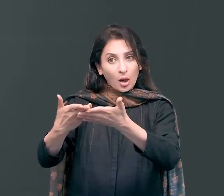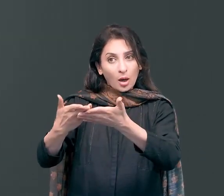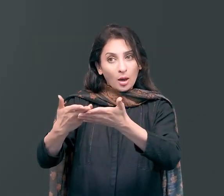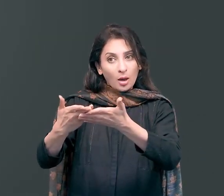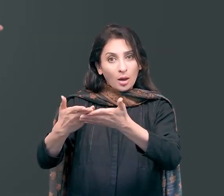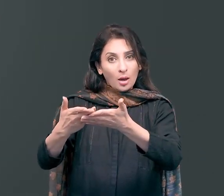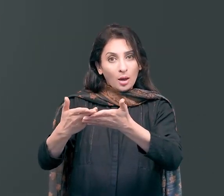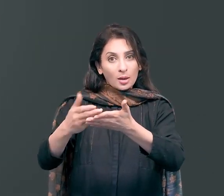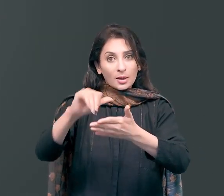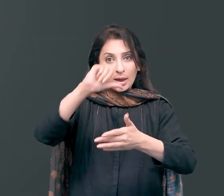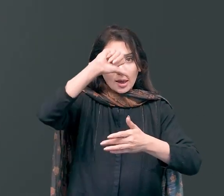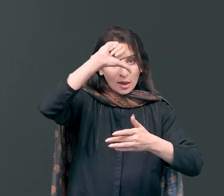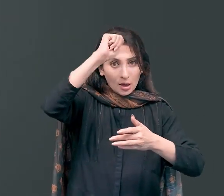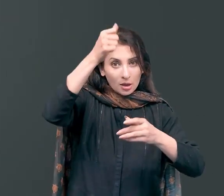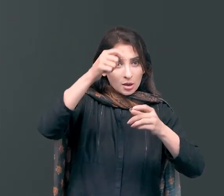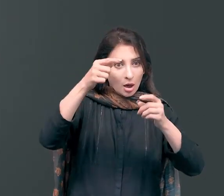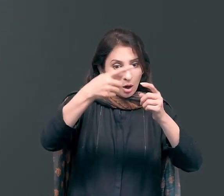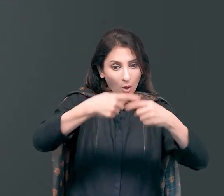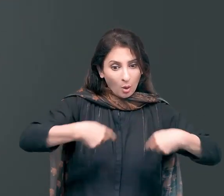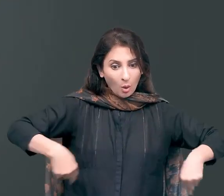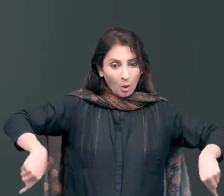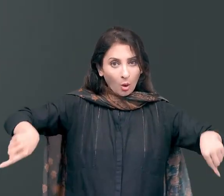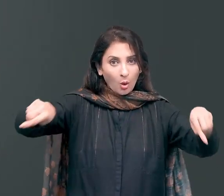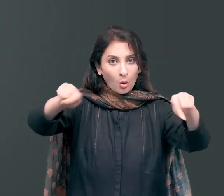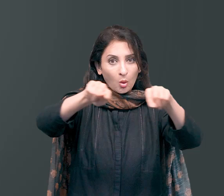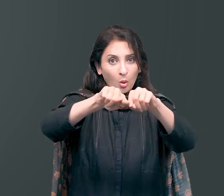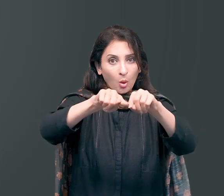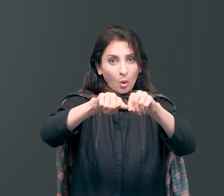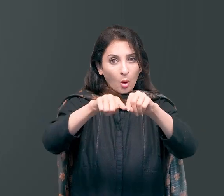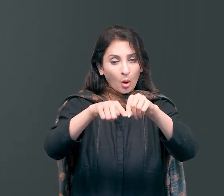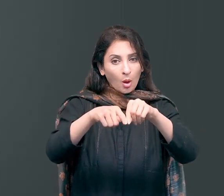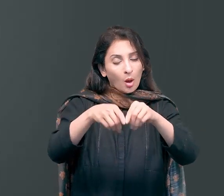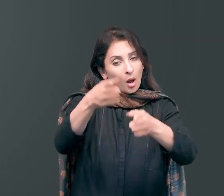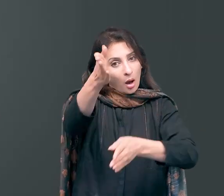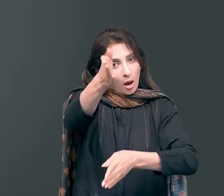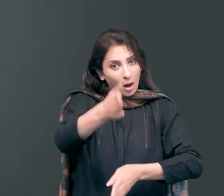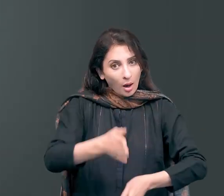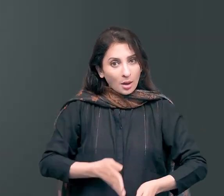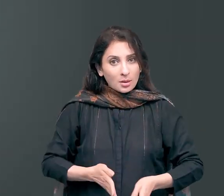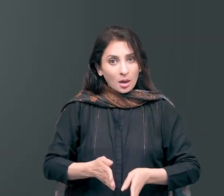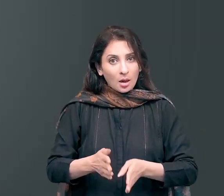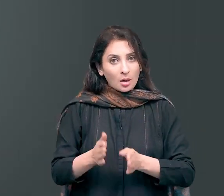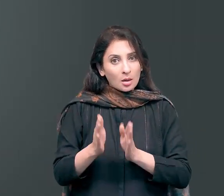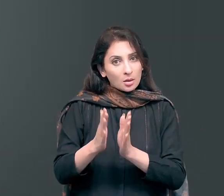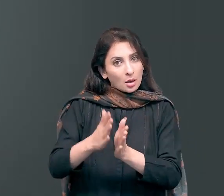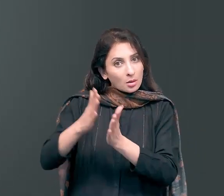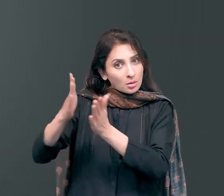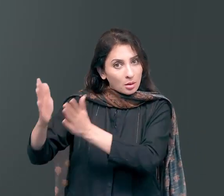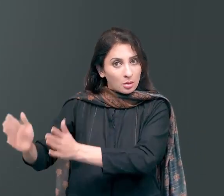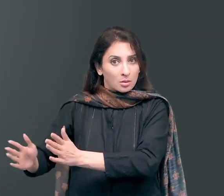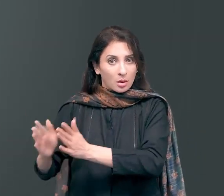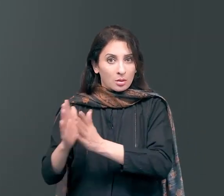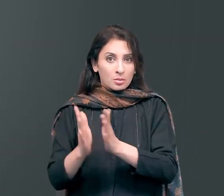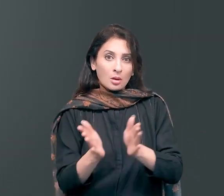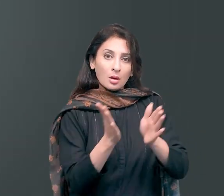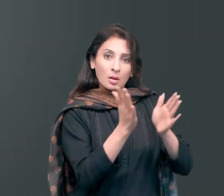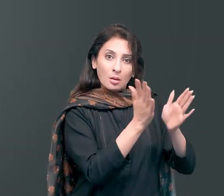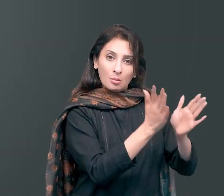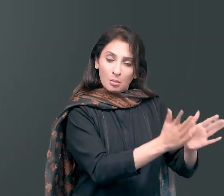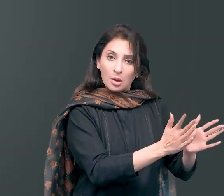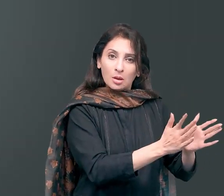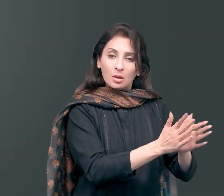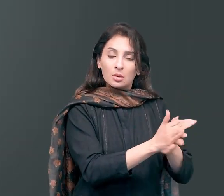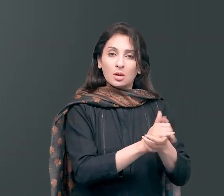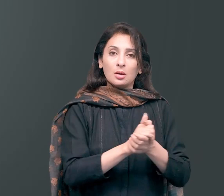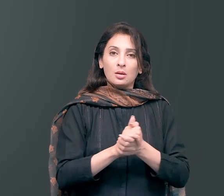ہندوستان کو تقسیم کیا جائے، اور نارتھ ایسٹ اور نارتھ ویسٹ میں، نارتھ ایسٹ اسام اور بنگال اور نارتھ ویسٹ سے